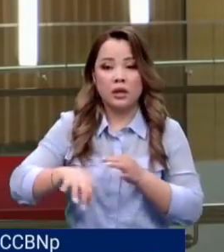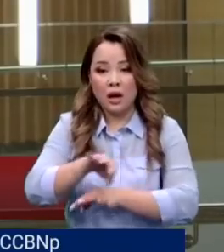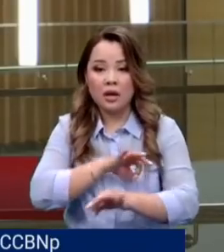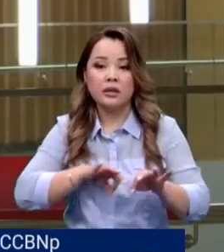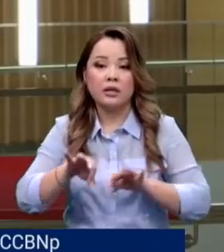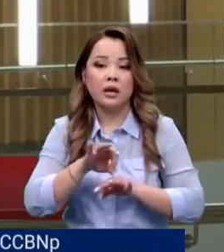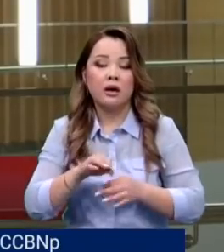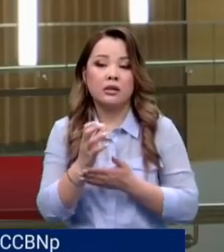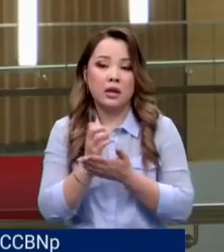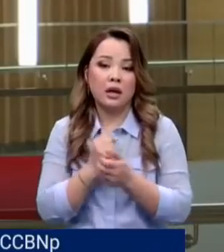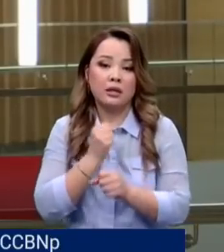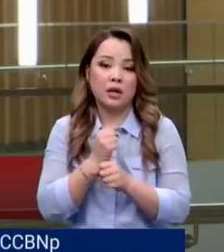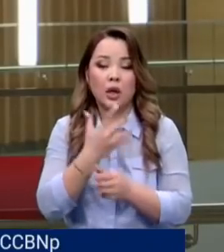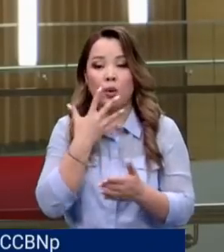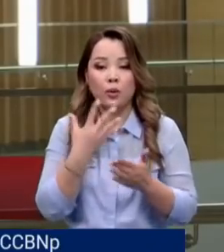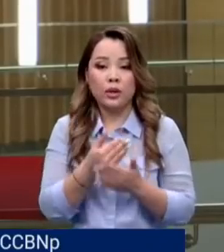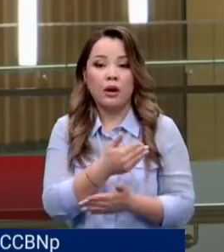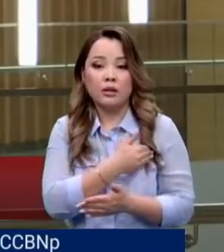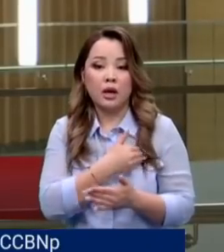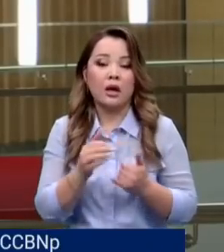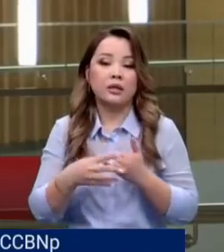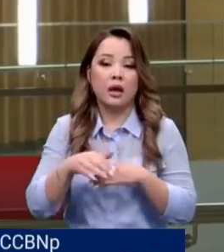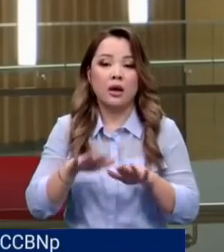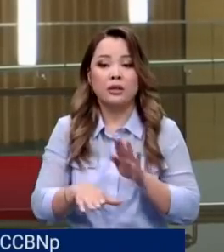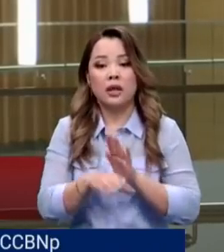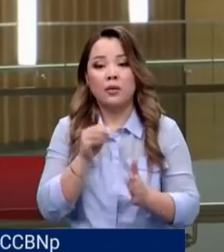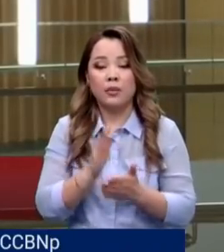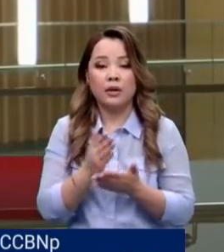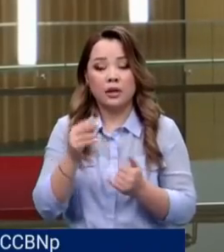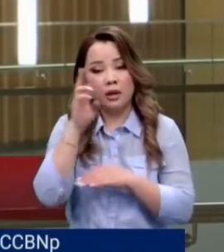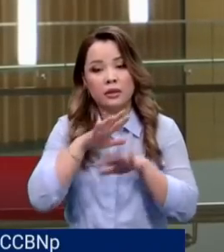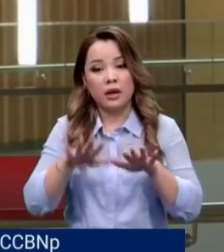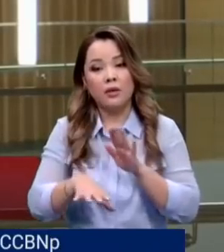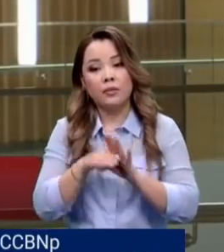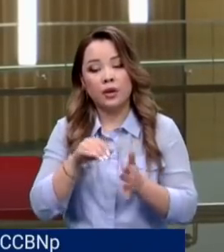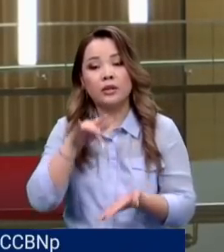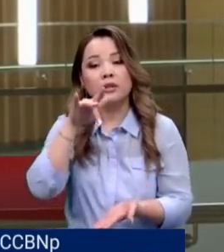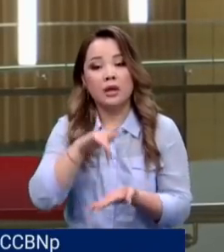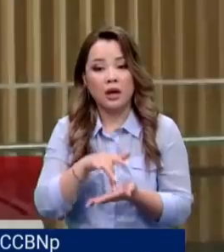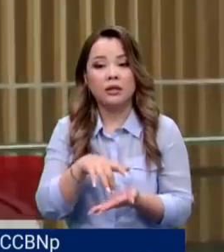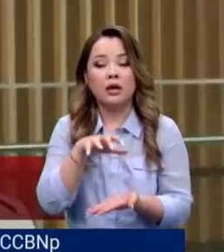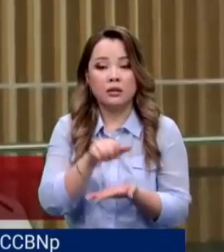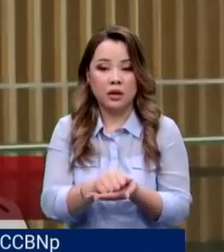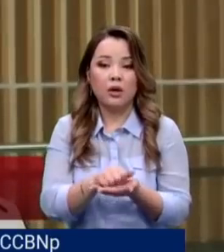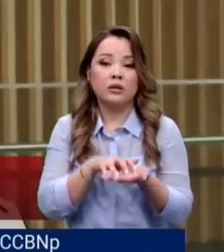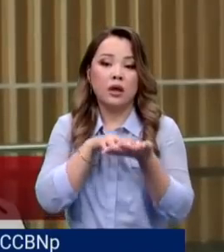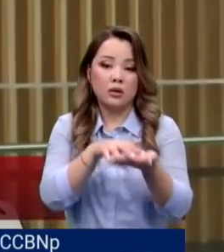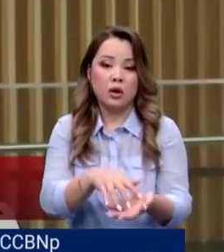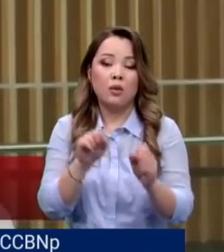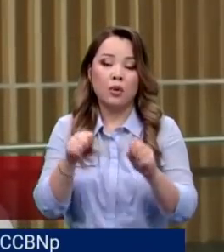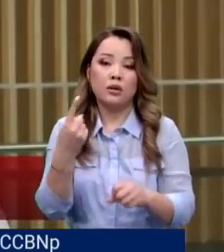деген. Сол жерге кіріп, өздеріңіз қалаған өңірді таңдап, елді мекенді басып, өтініш бере алуыңызға болады. Бір